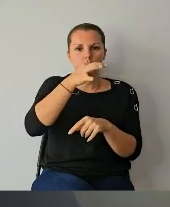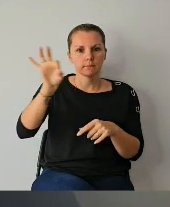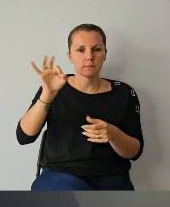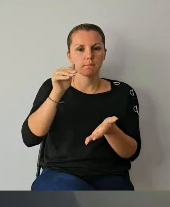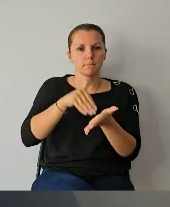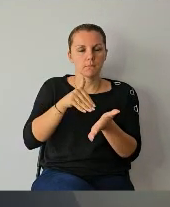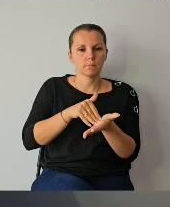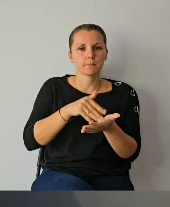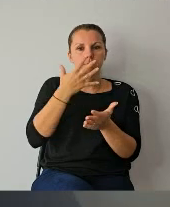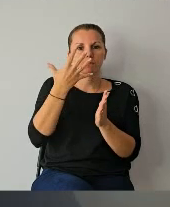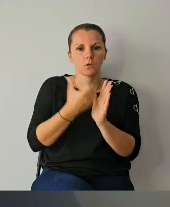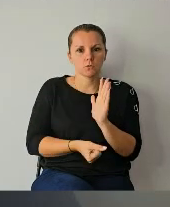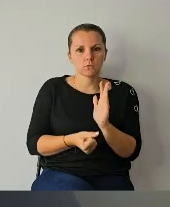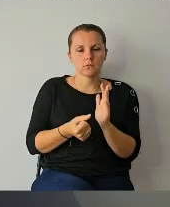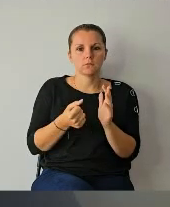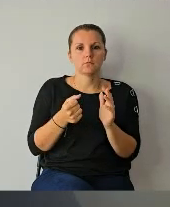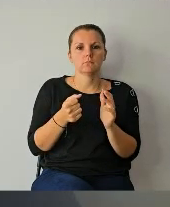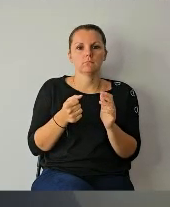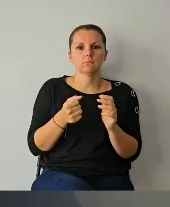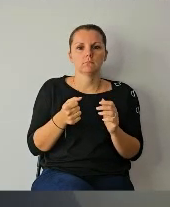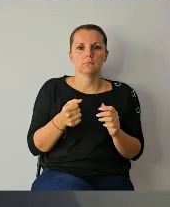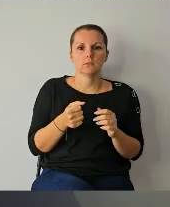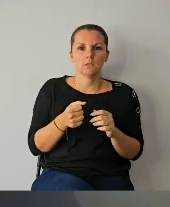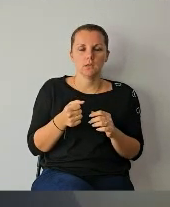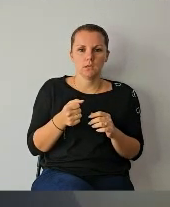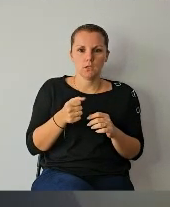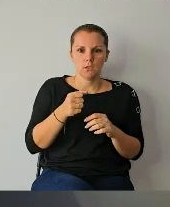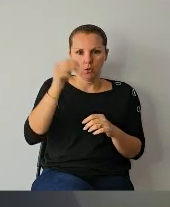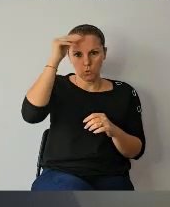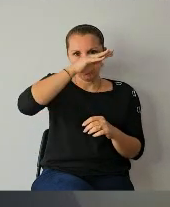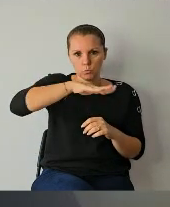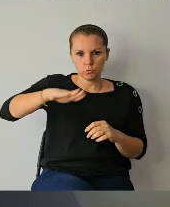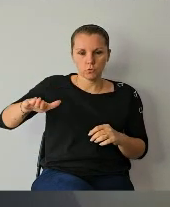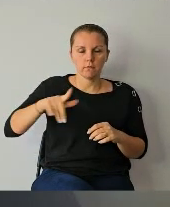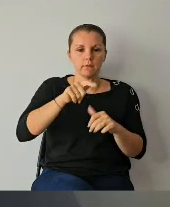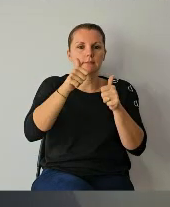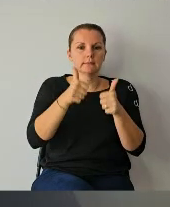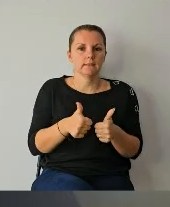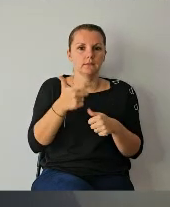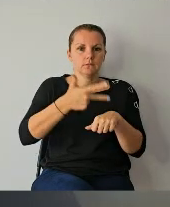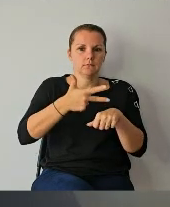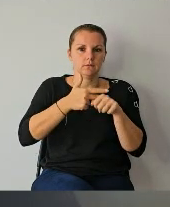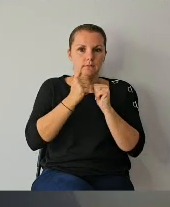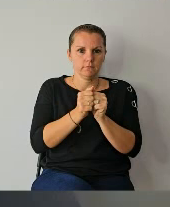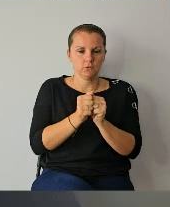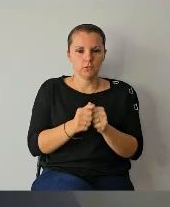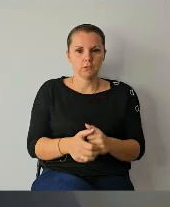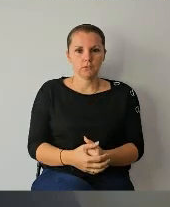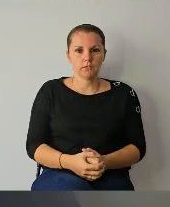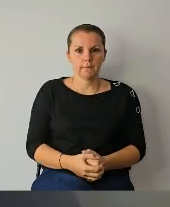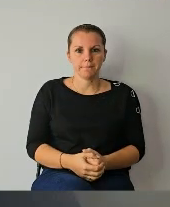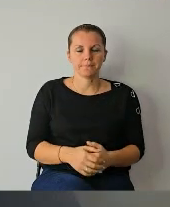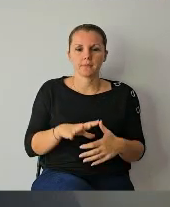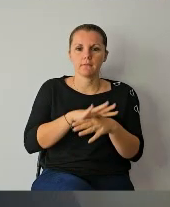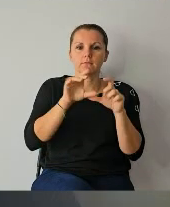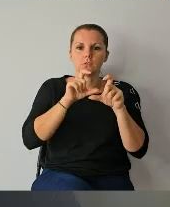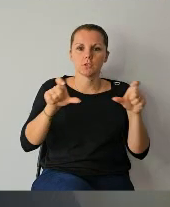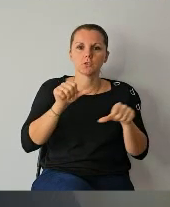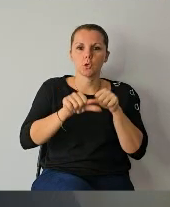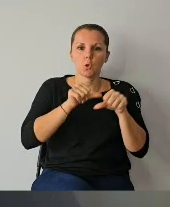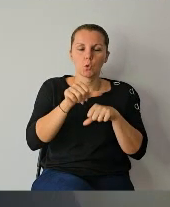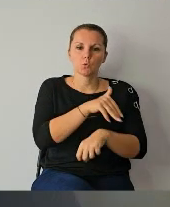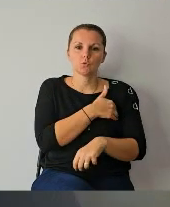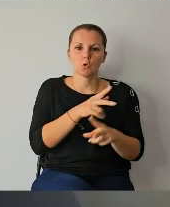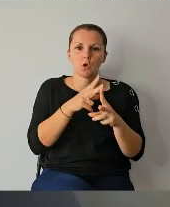69 uczniów. Jest to stan też na 30 września. Dodam tylko, że w trakcie roku szkolnego